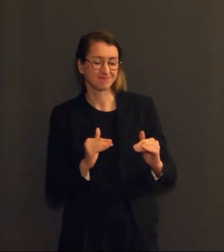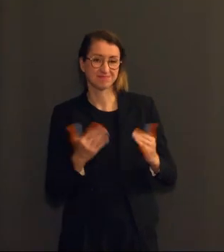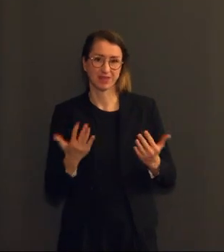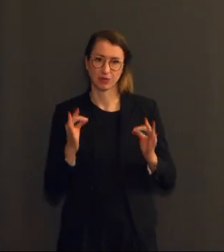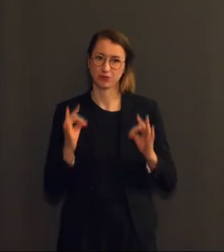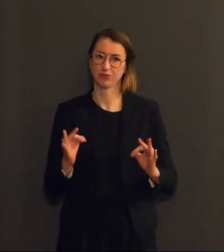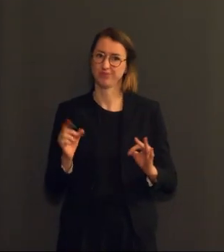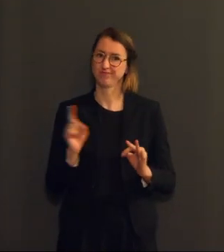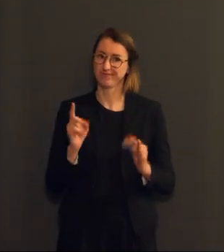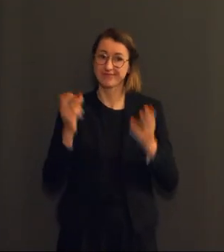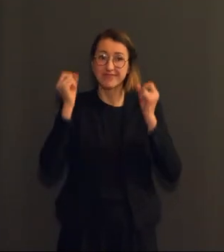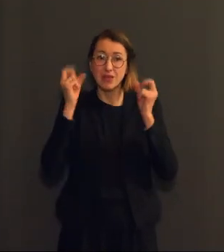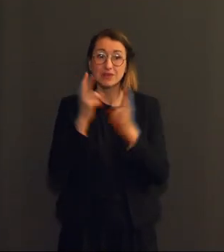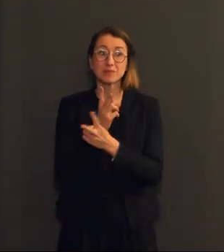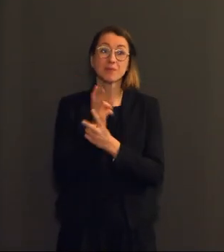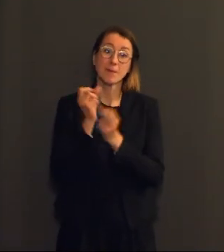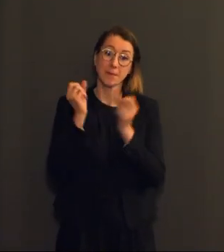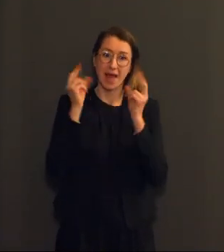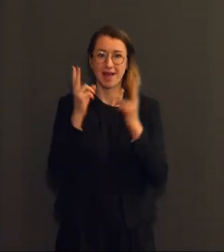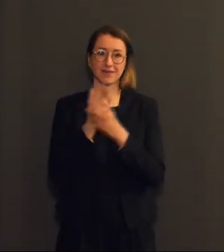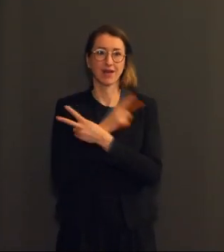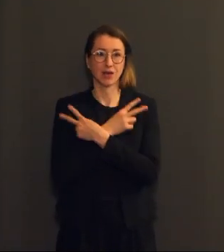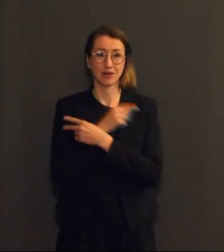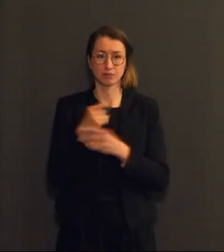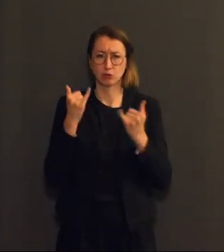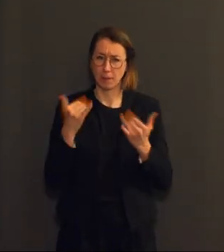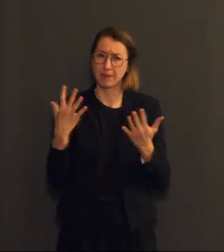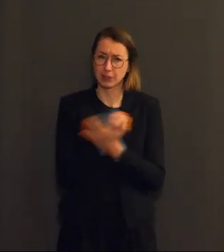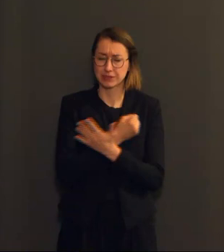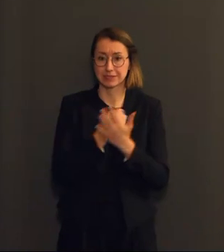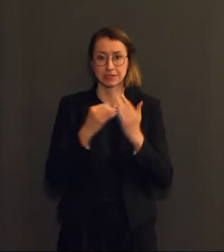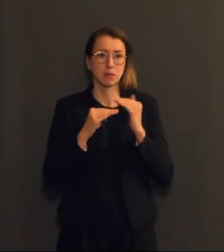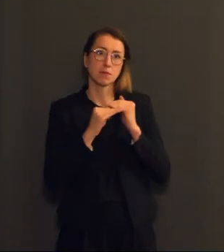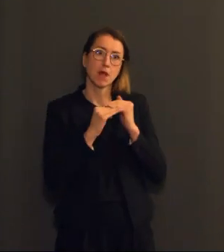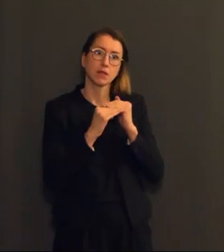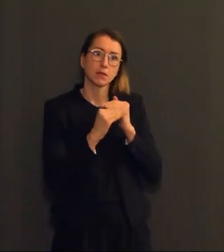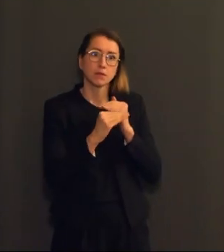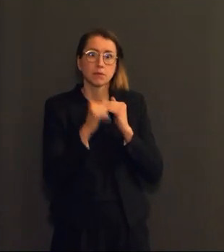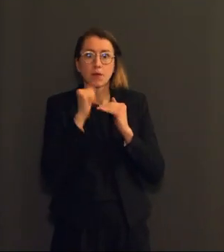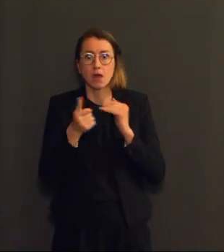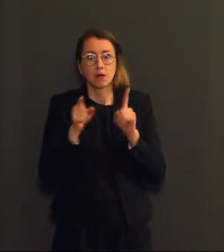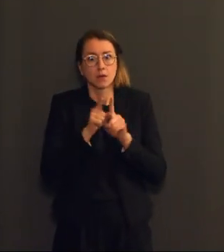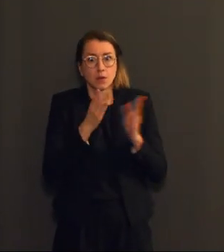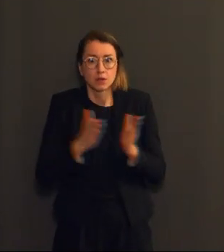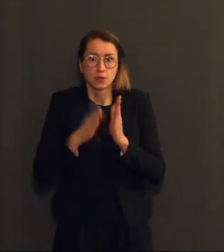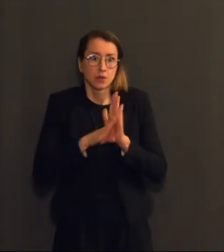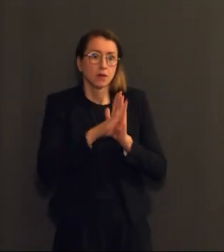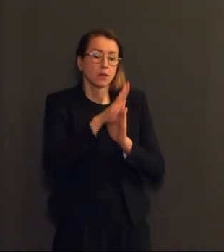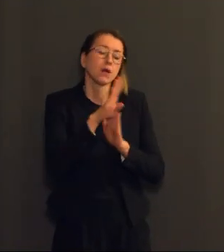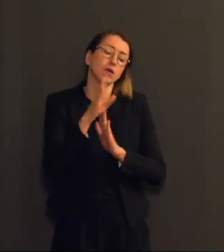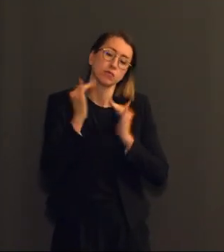heureusement, réussi à atteindre ce plateau plutôt que la continuation de l'augmentation. Et on est sur une